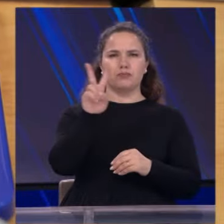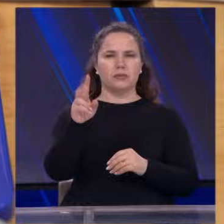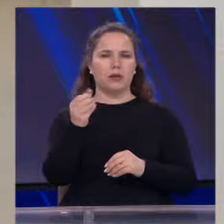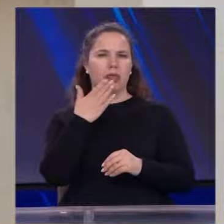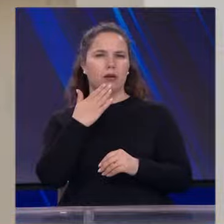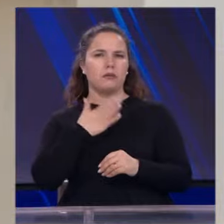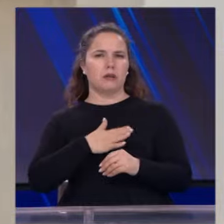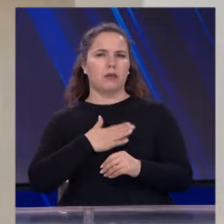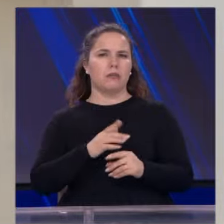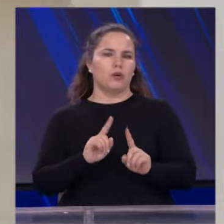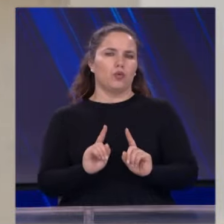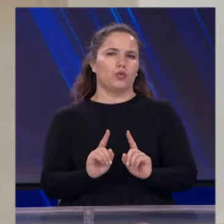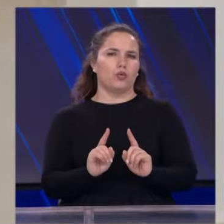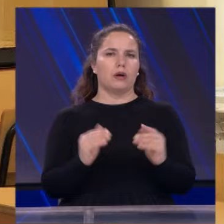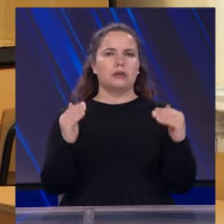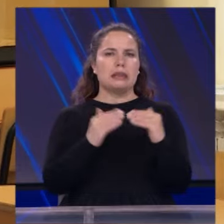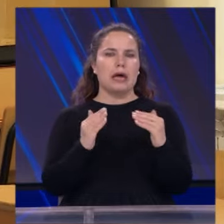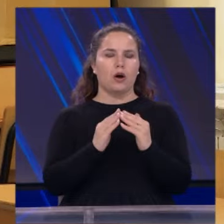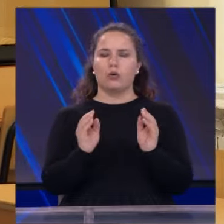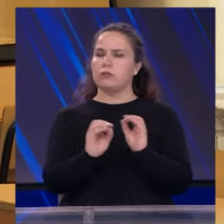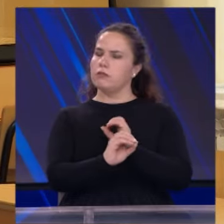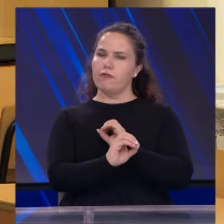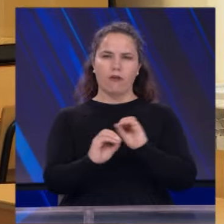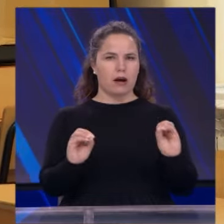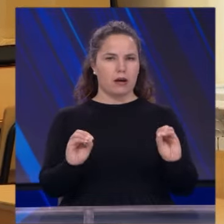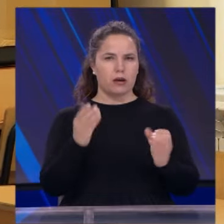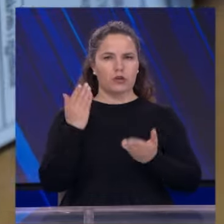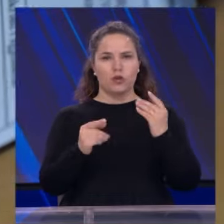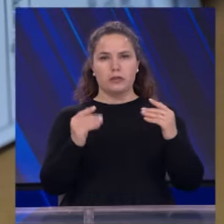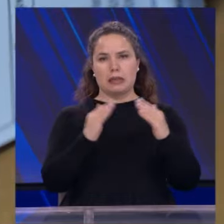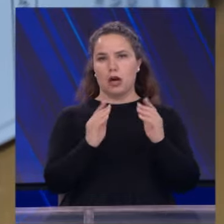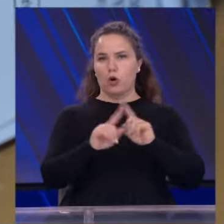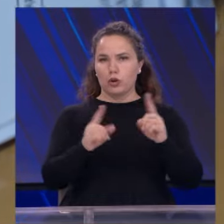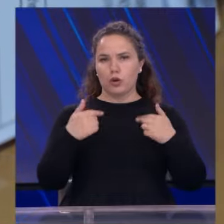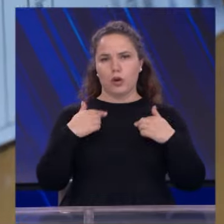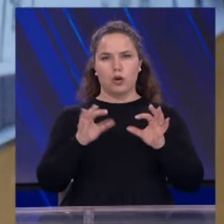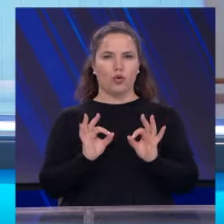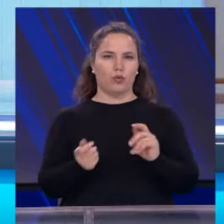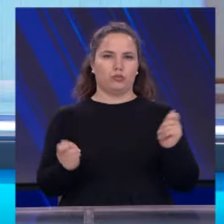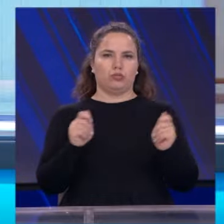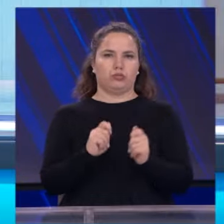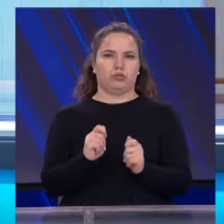se e duan, por kur duhet ta bëjnë, fshihen pas procedurave sa teknike dhe ligjore.